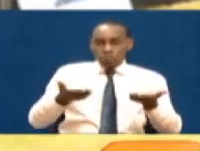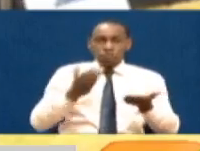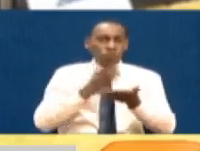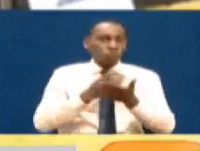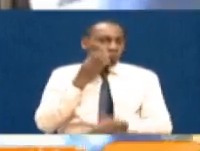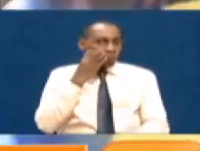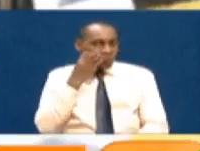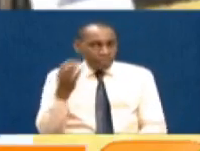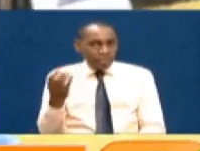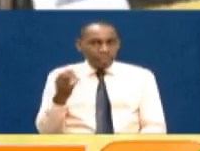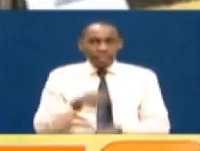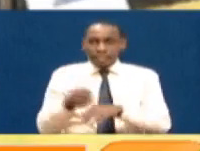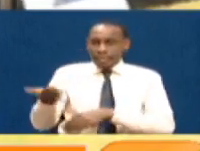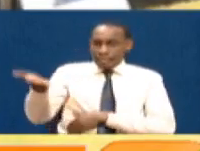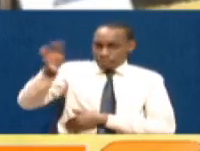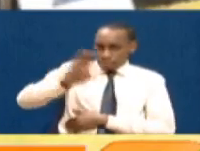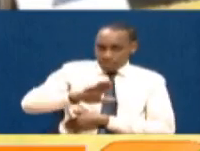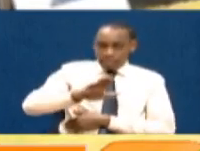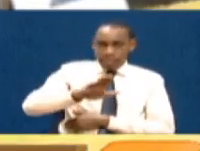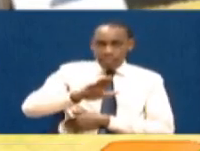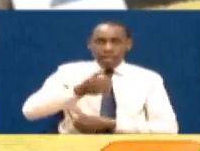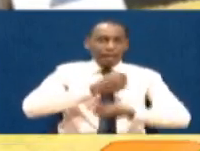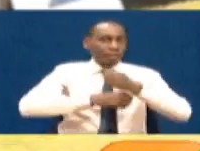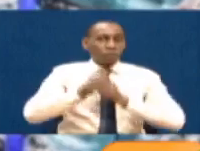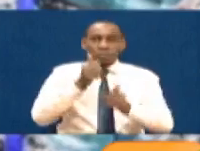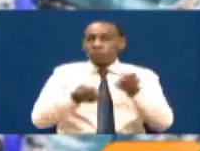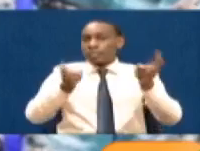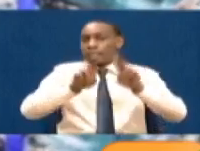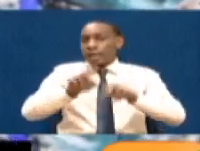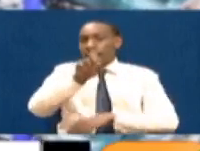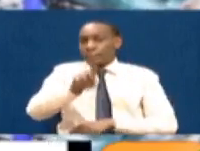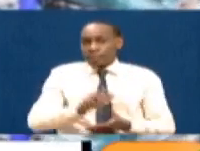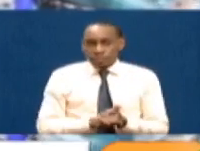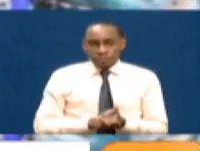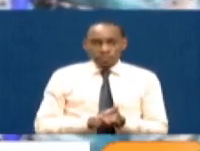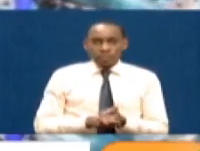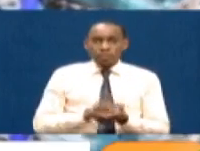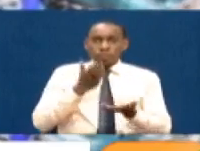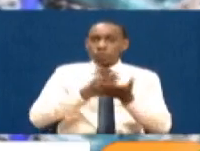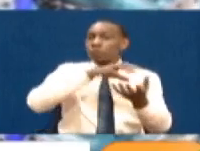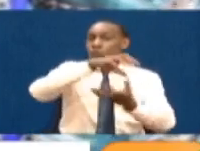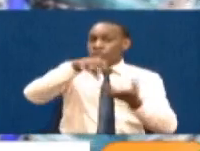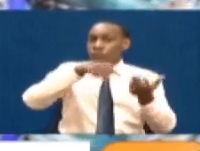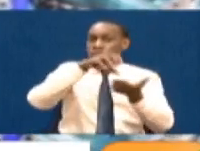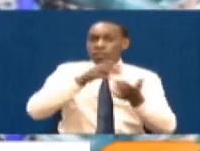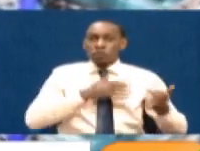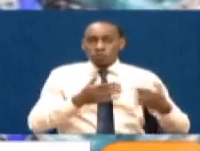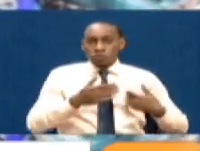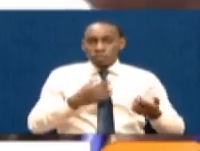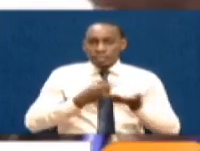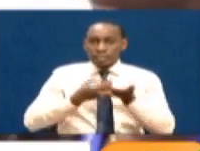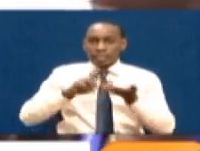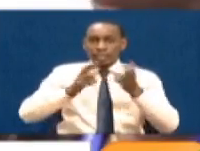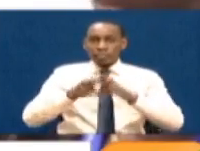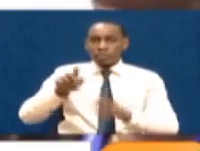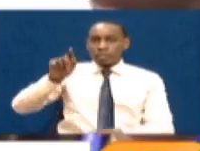uzuni watakaporudi ndani, kitendo gani kitatendeka? Hiki ndicho kiwewe kwa wengi, uhusiano duni kati ya KNUT